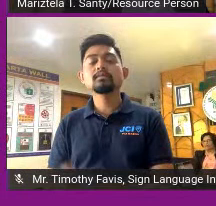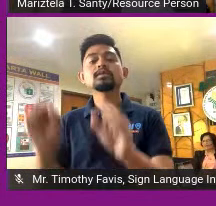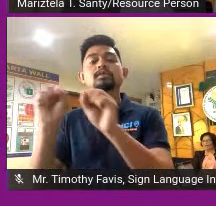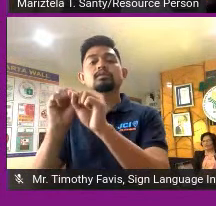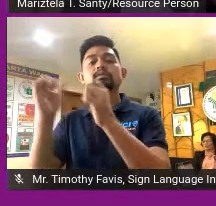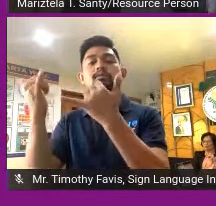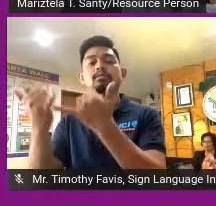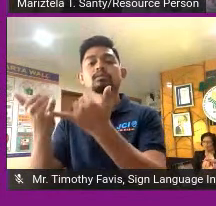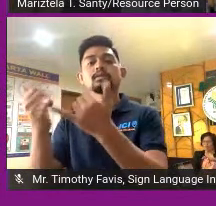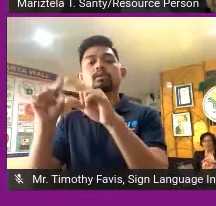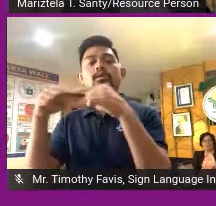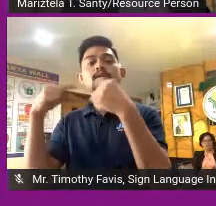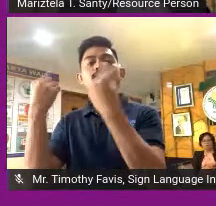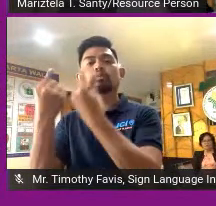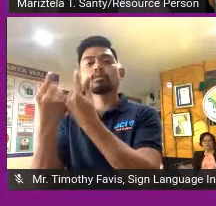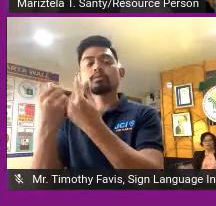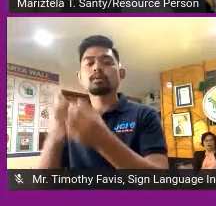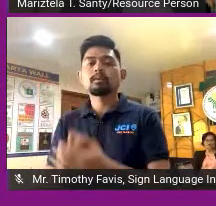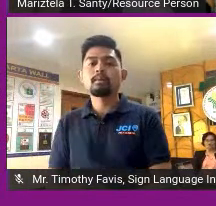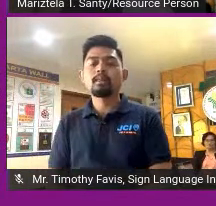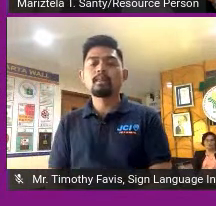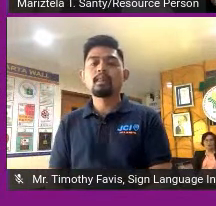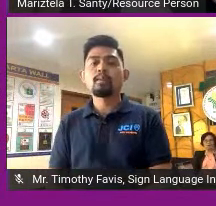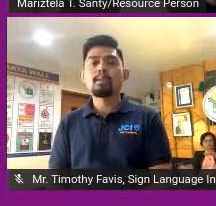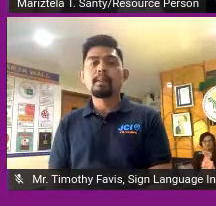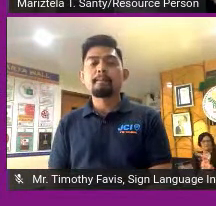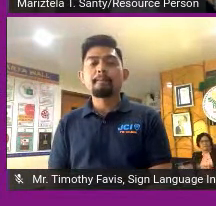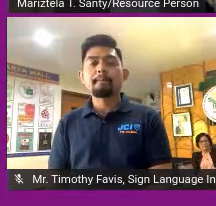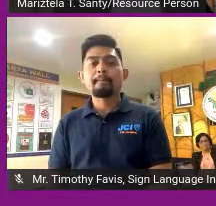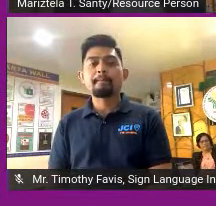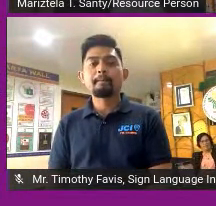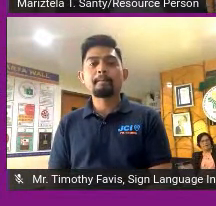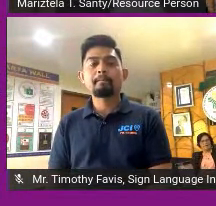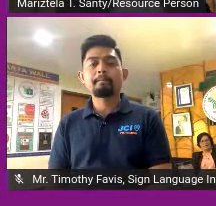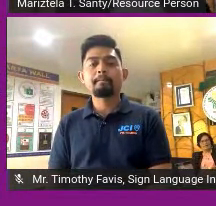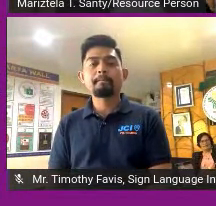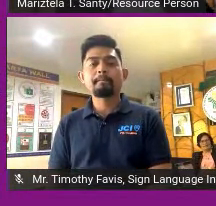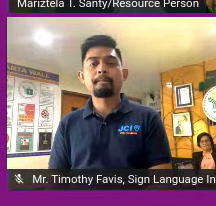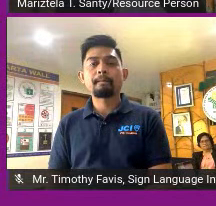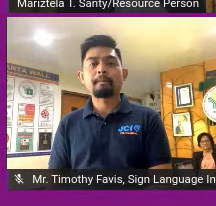society, may mga kagrupo ka. Uso-uso ngayon yung mga